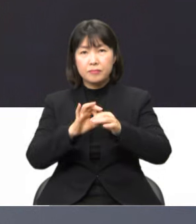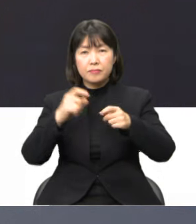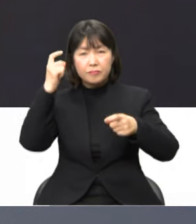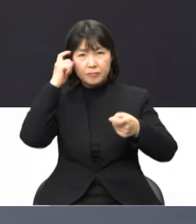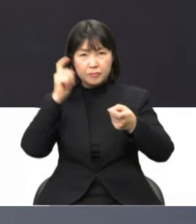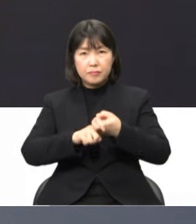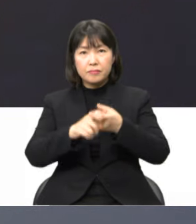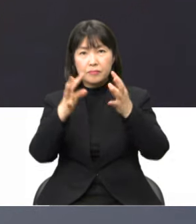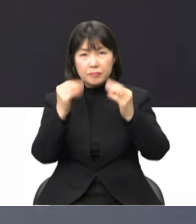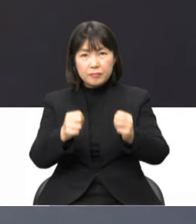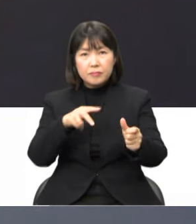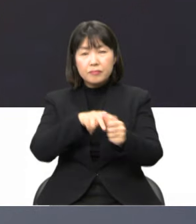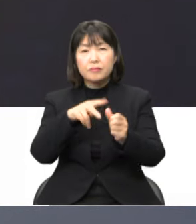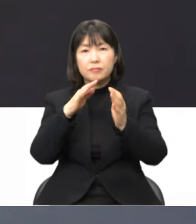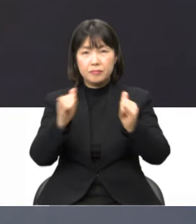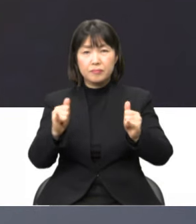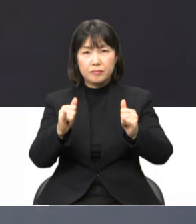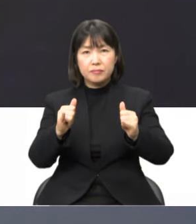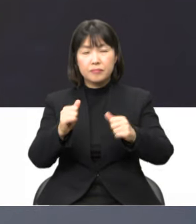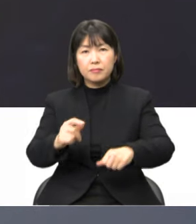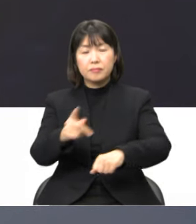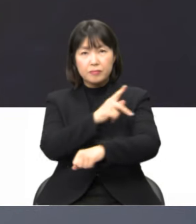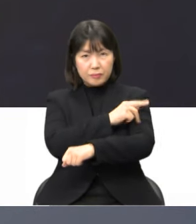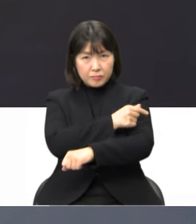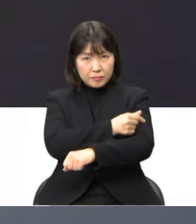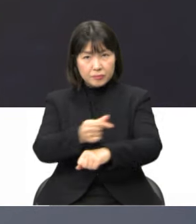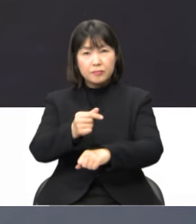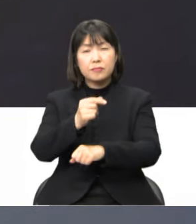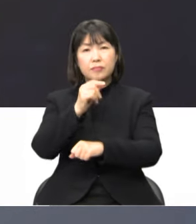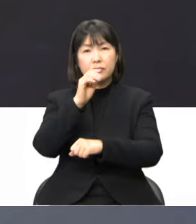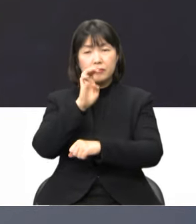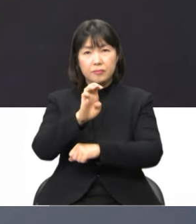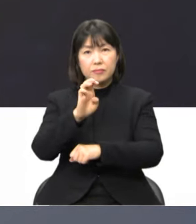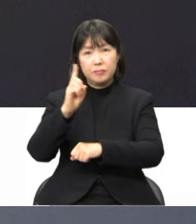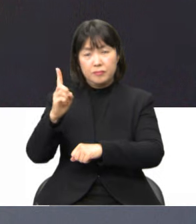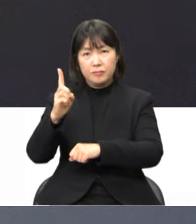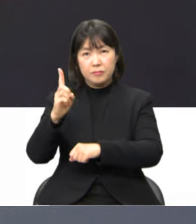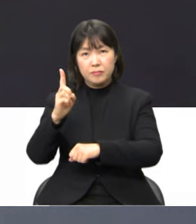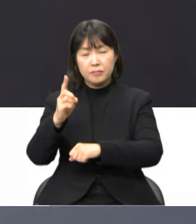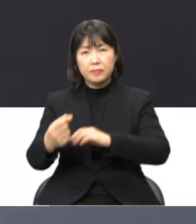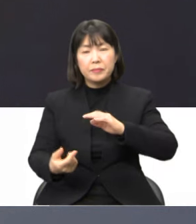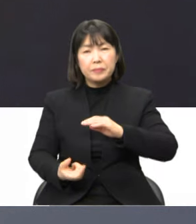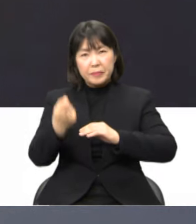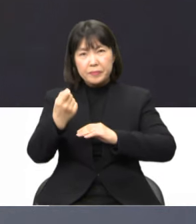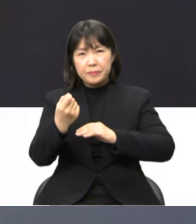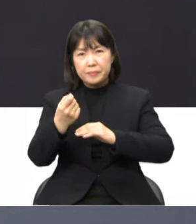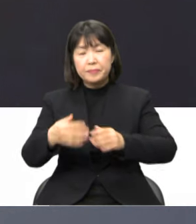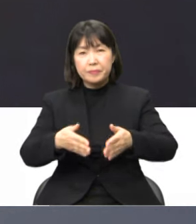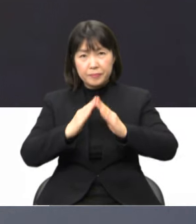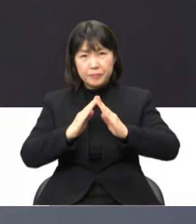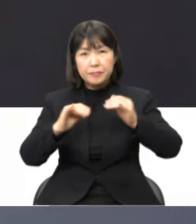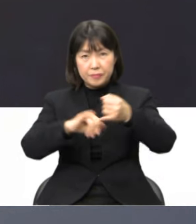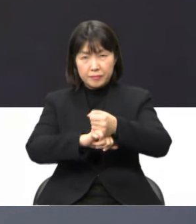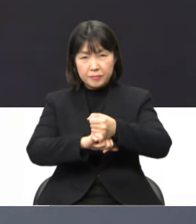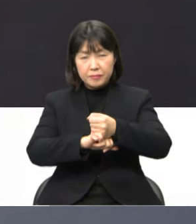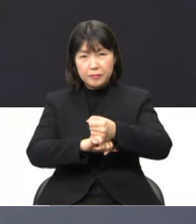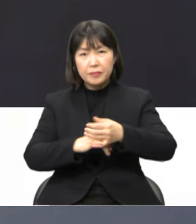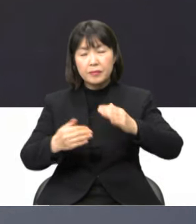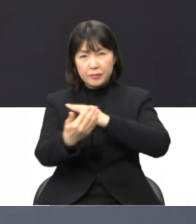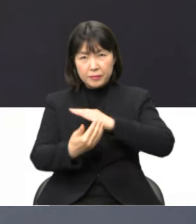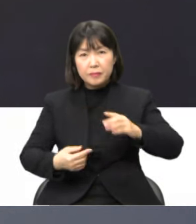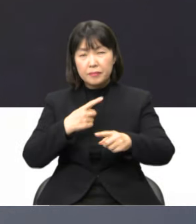후보들이 GTX 노선과 노선의 조기 착공을 공약했는데 예타면제를 추진하겠다는 약속이